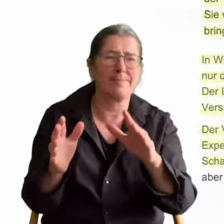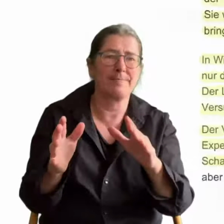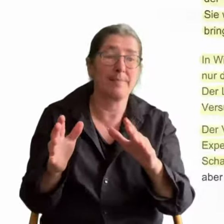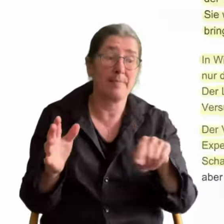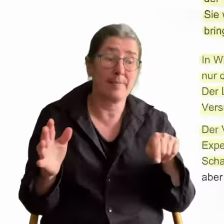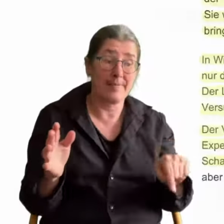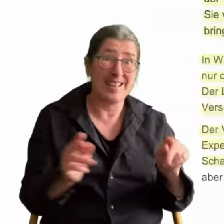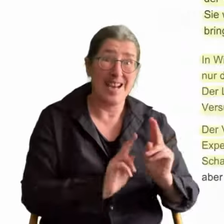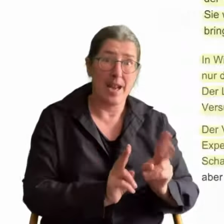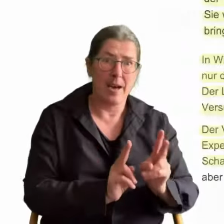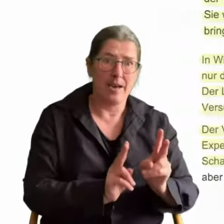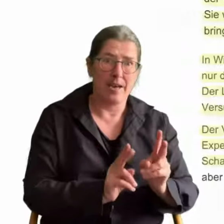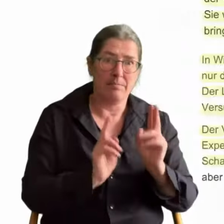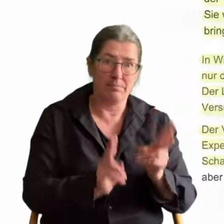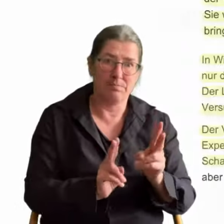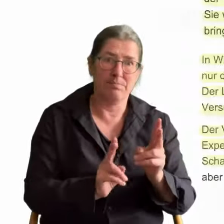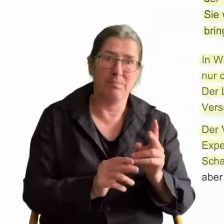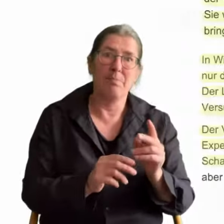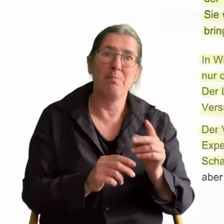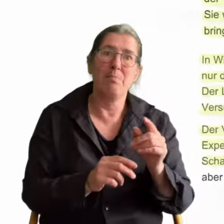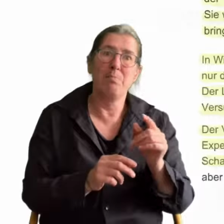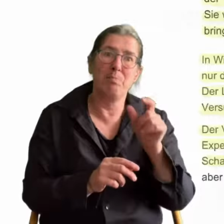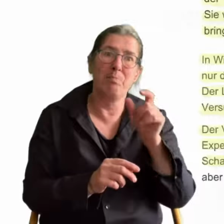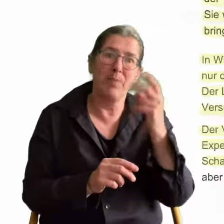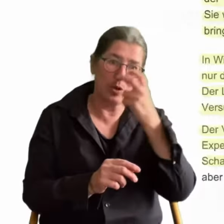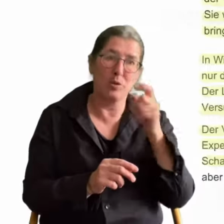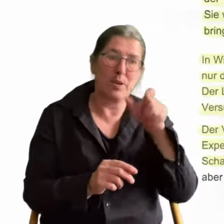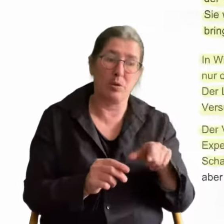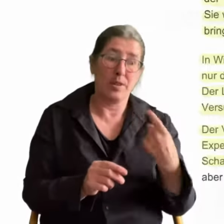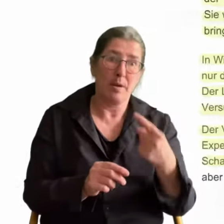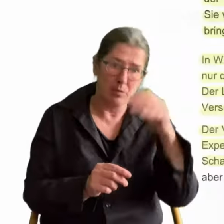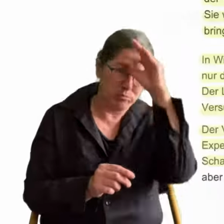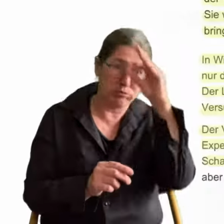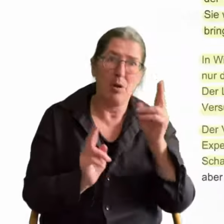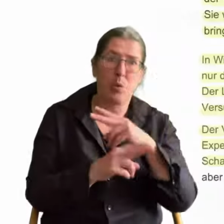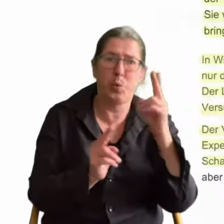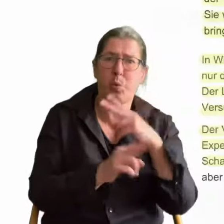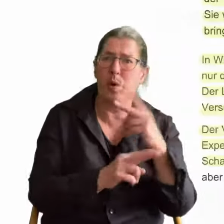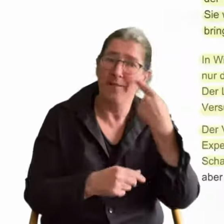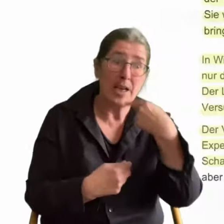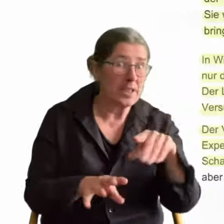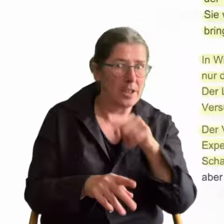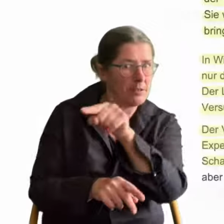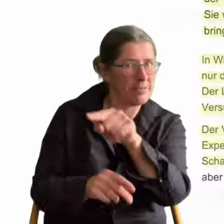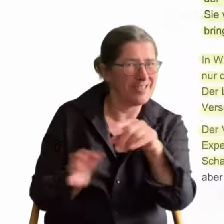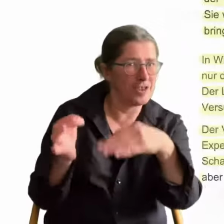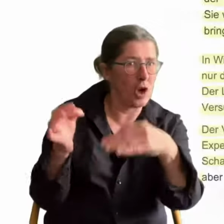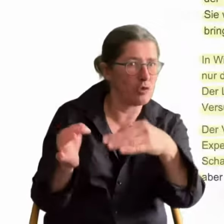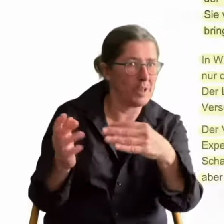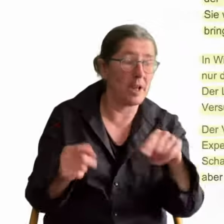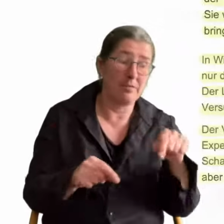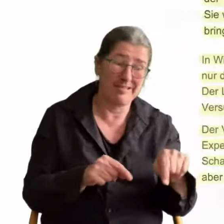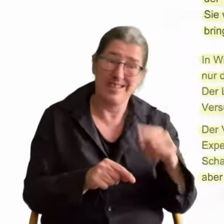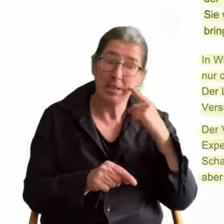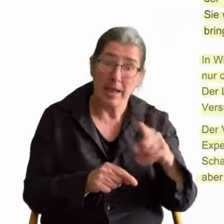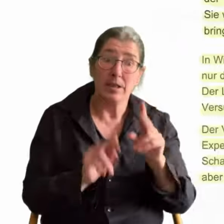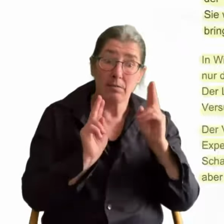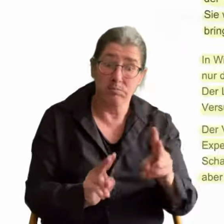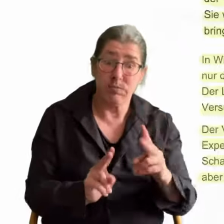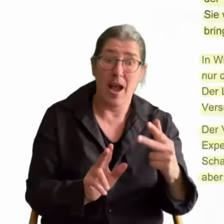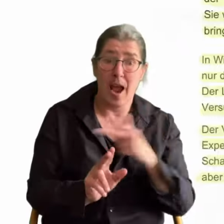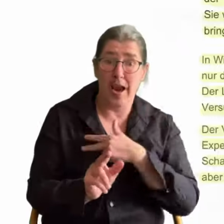der lehrer also die wirkliche versuchspersonen weiß aber nicht dass er es mit schauspielern zu tun hat also der denkt er würde